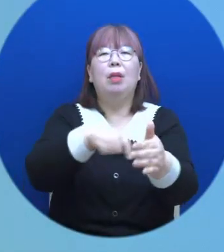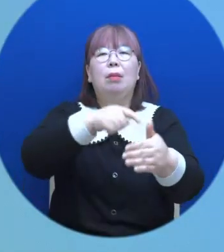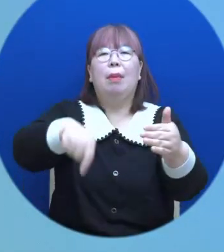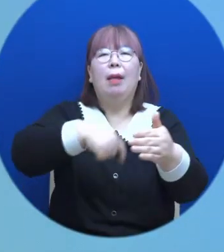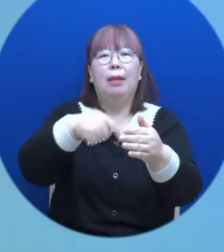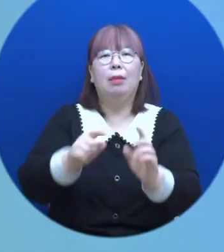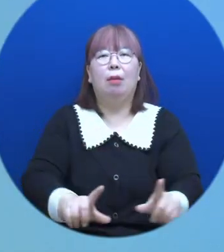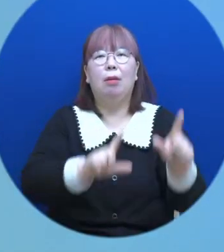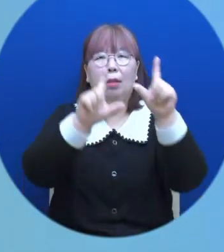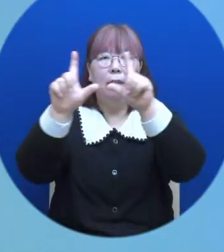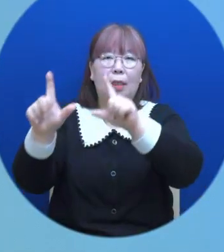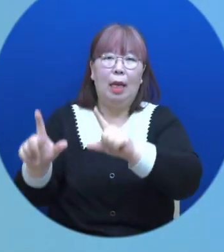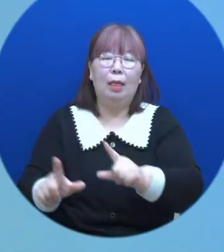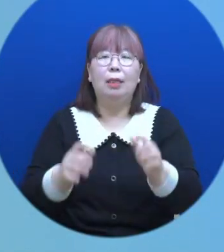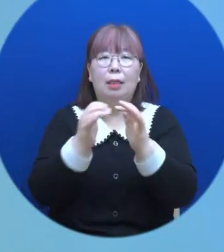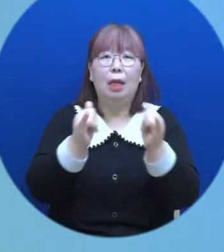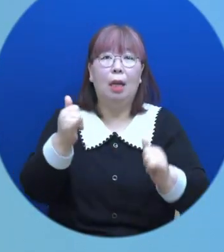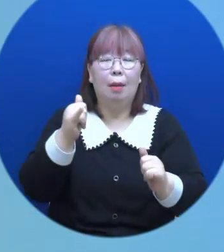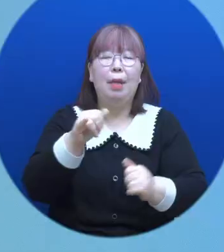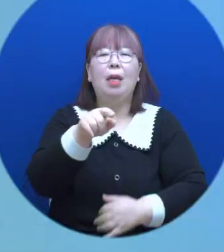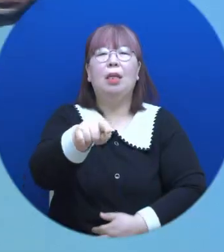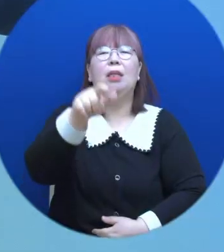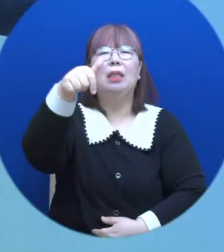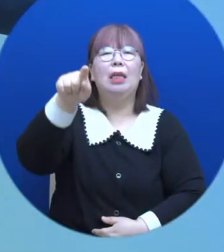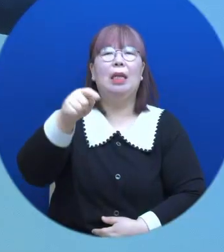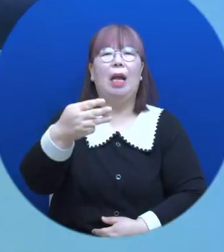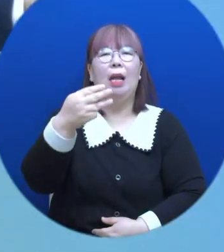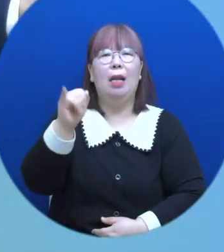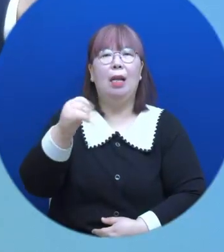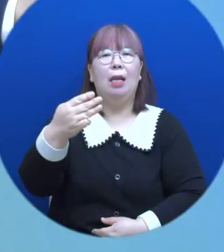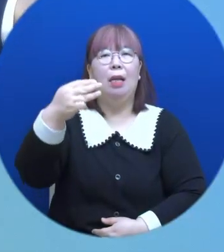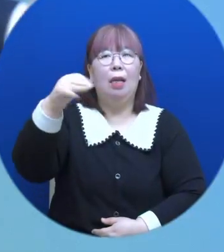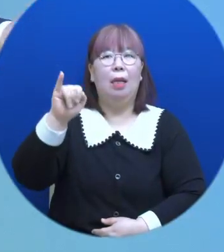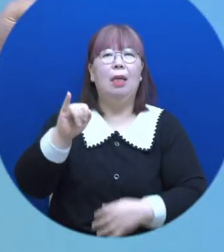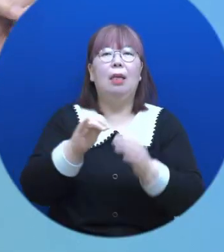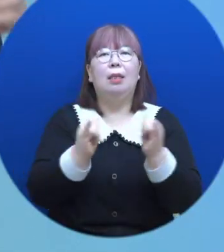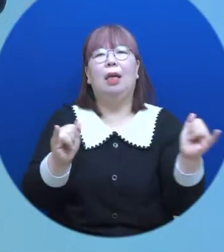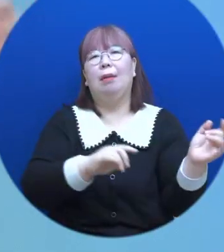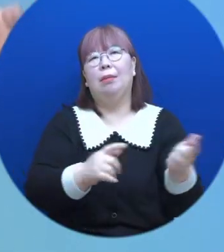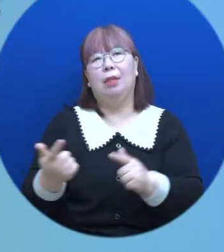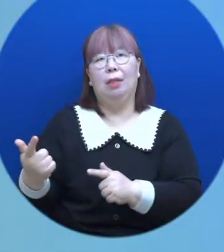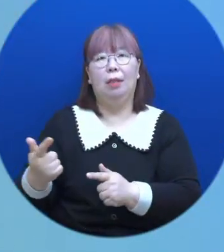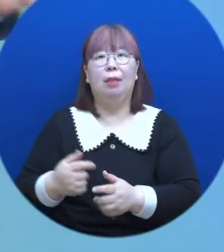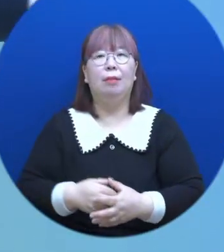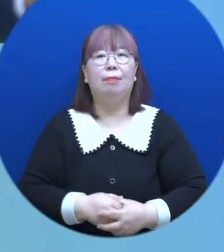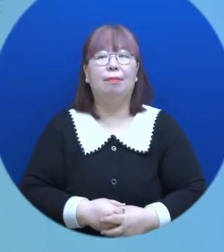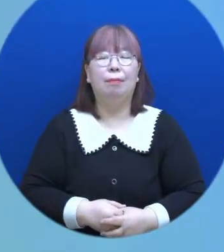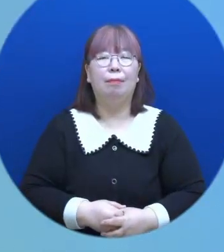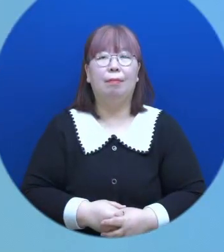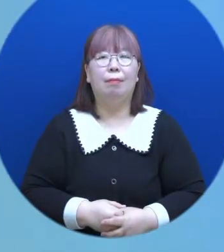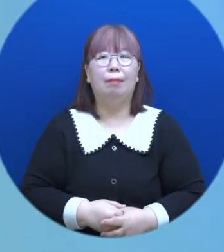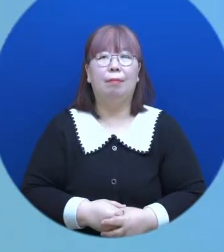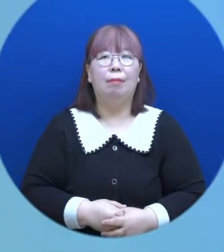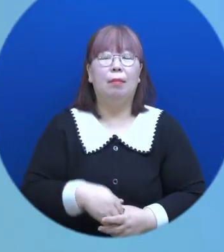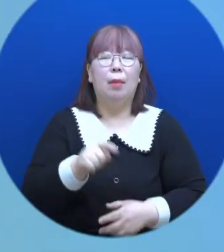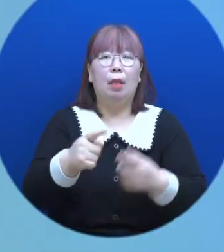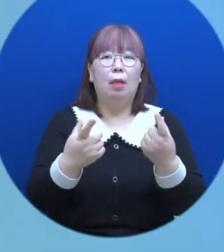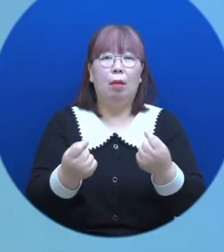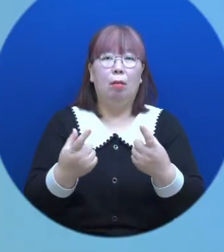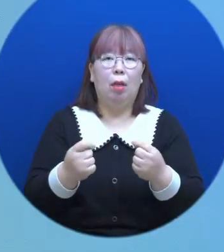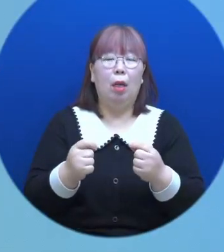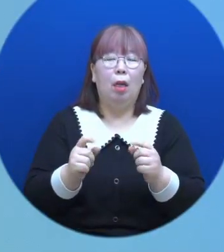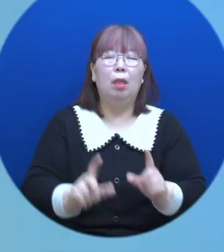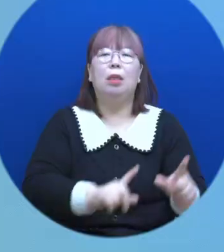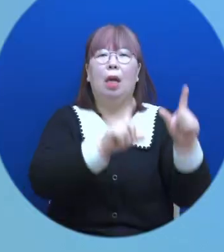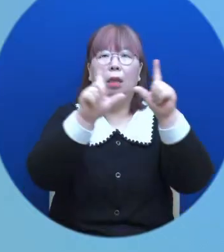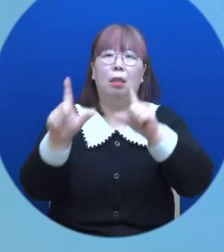살고 있는 사람들이 갈릴리 사람들이었다, 이 말이죠. 그러면 이와 같이 신앙 안에서 살고 있는 갈릴리